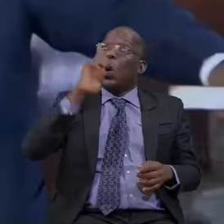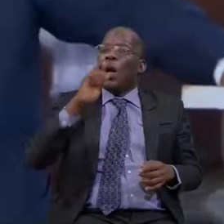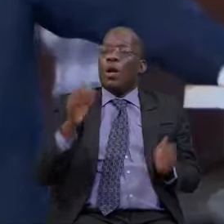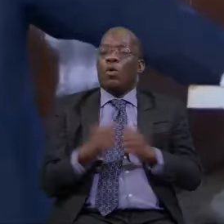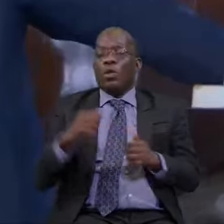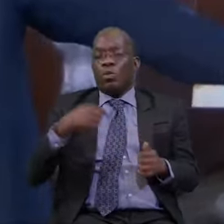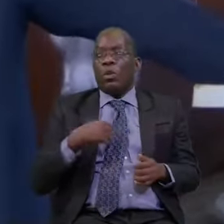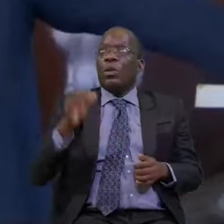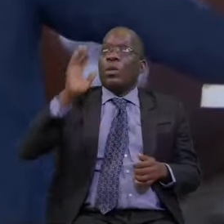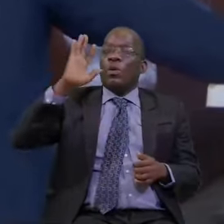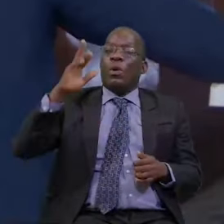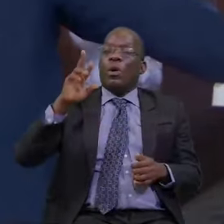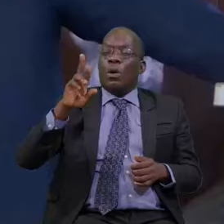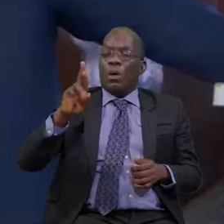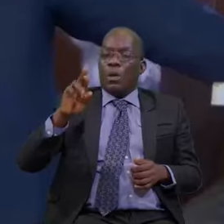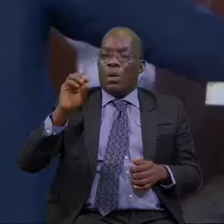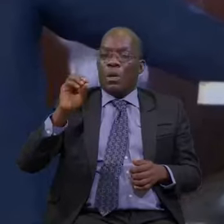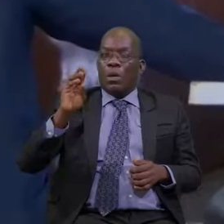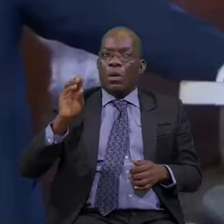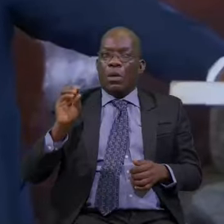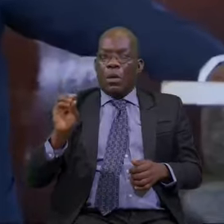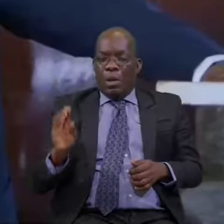ton bâton me rassurent.